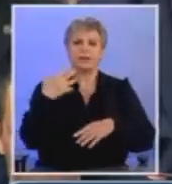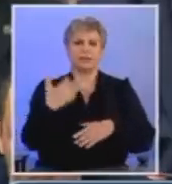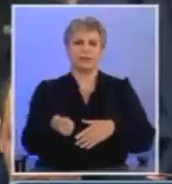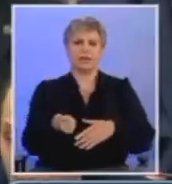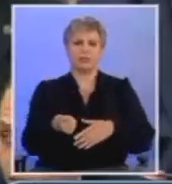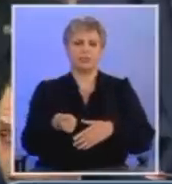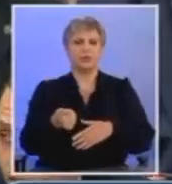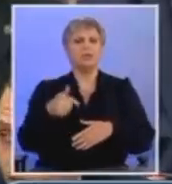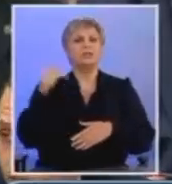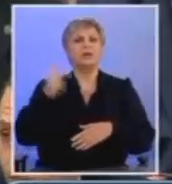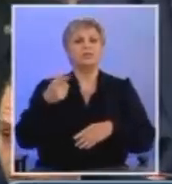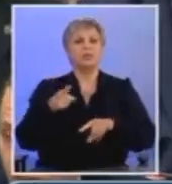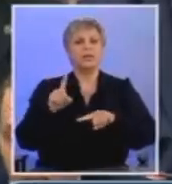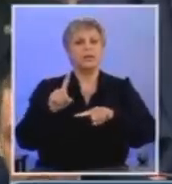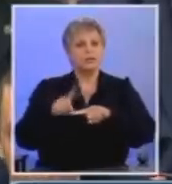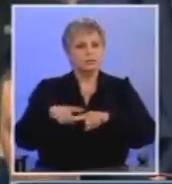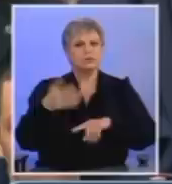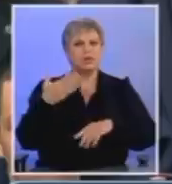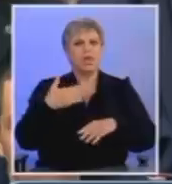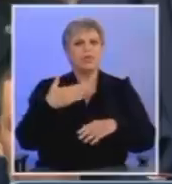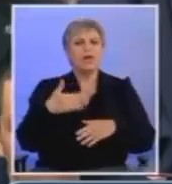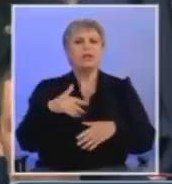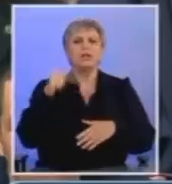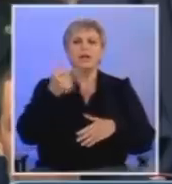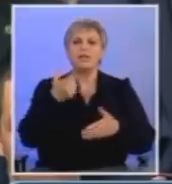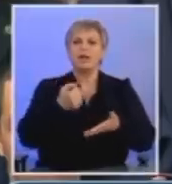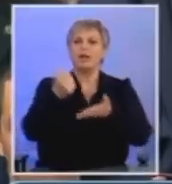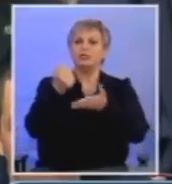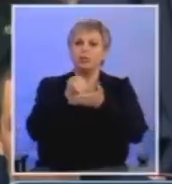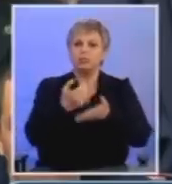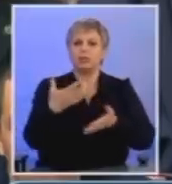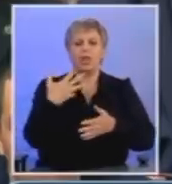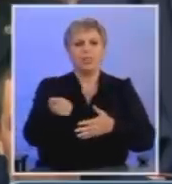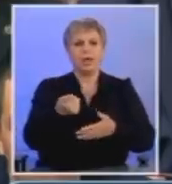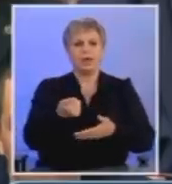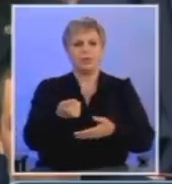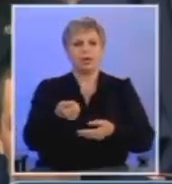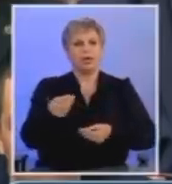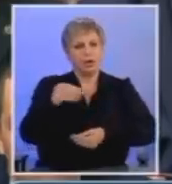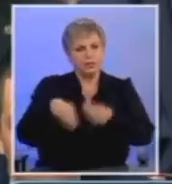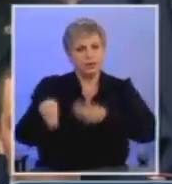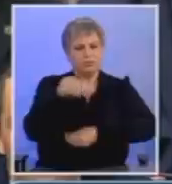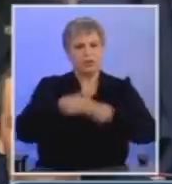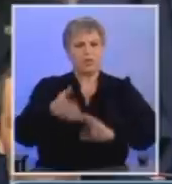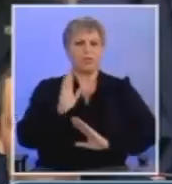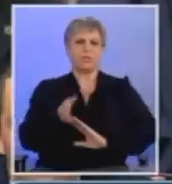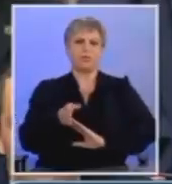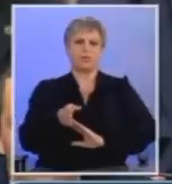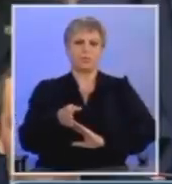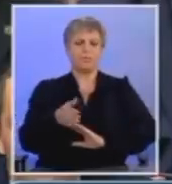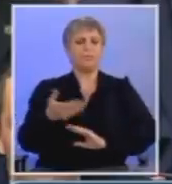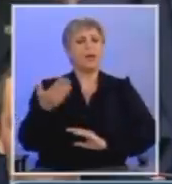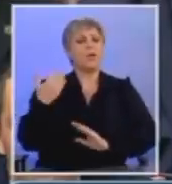του ελληνικού για αύξηση του ELA προς τις Ευρωπαϊκές Τράπεζες. Το είχα πει και εγώ στην ομιλία μου την προηγούμενη φορά στη